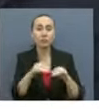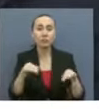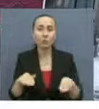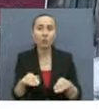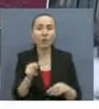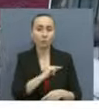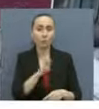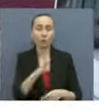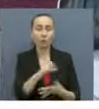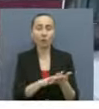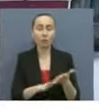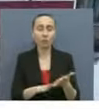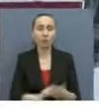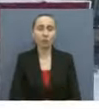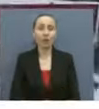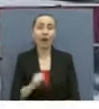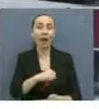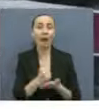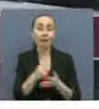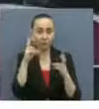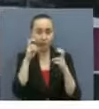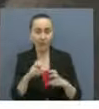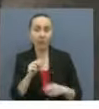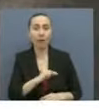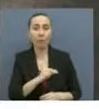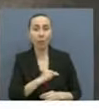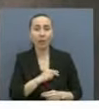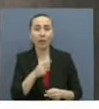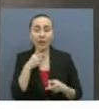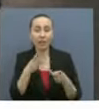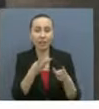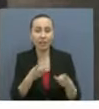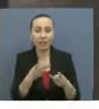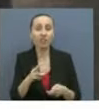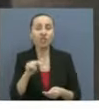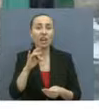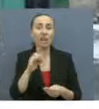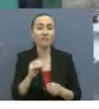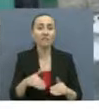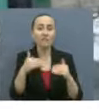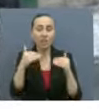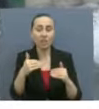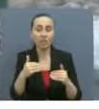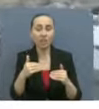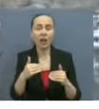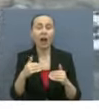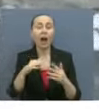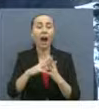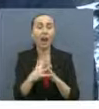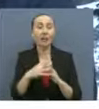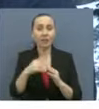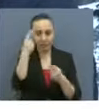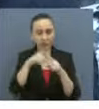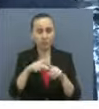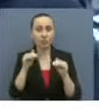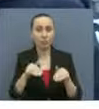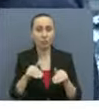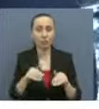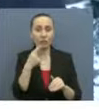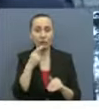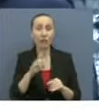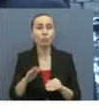продолжена. Аким также проинспектировал работу котельной в Чаглинском высшем агротехническом колледже. Принято решение о ее выносе. Почти 100